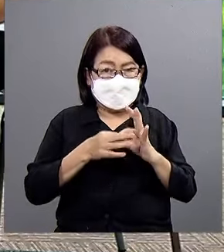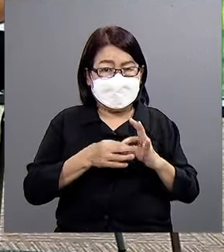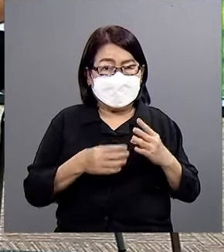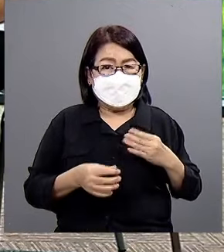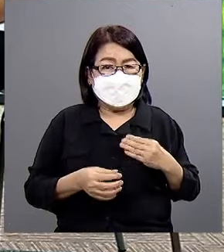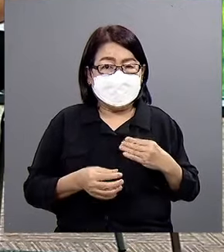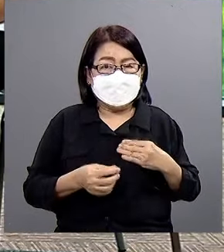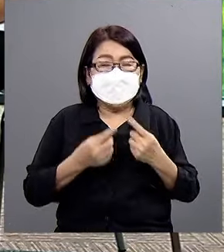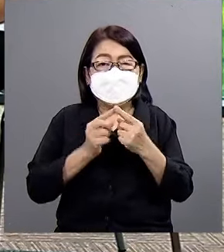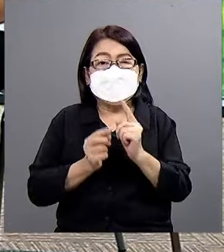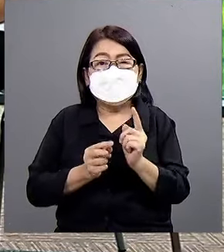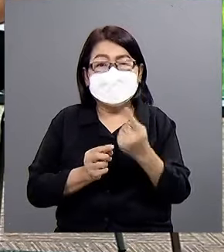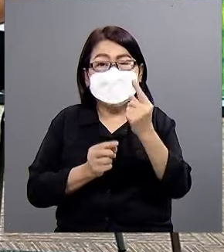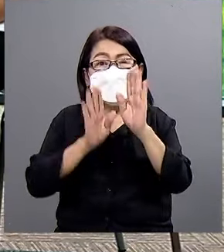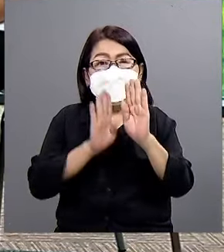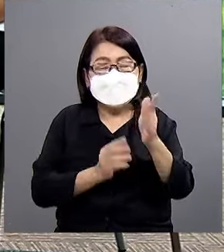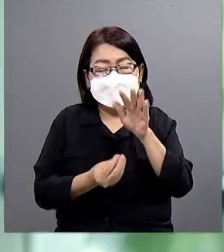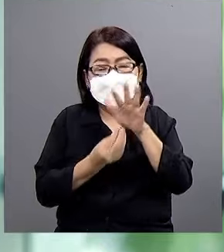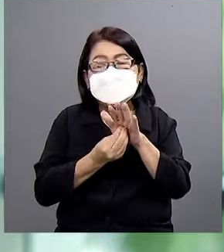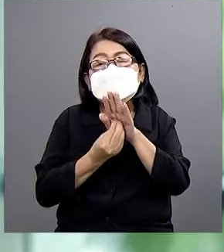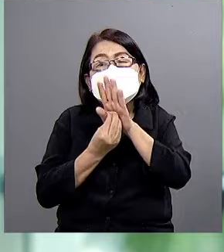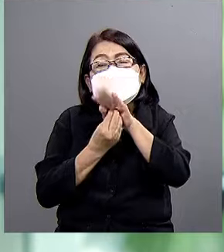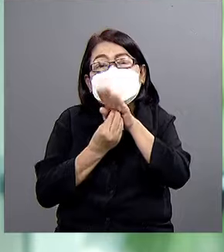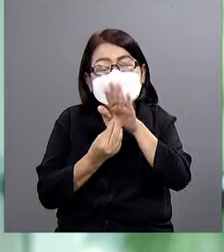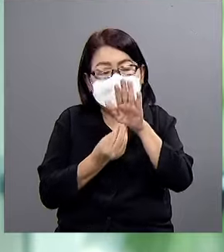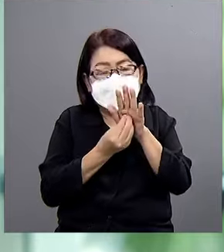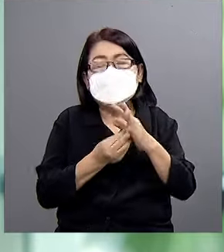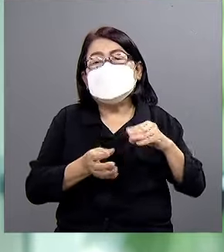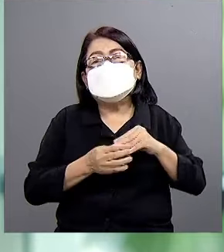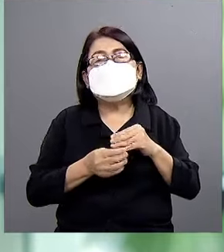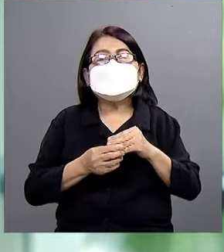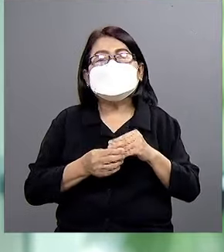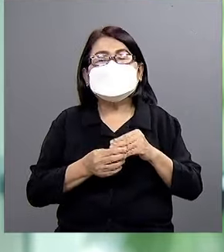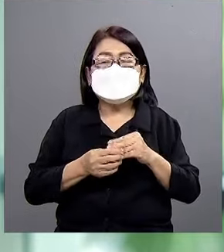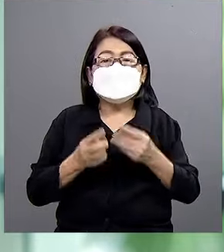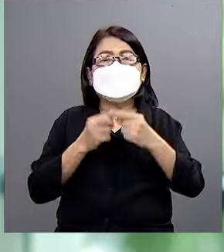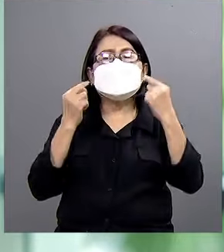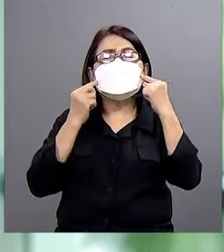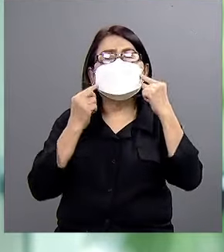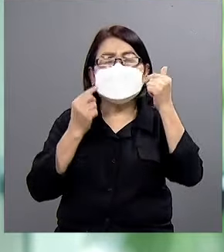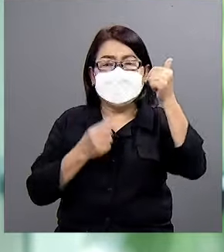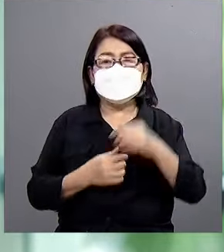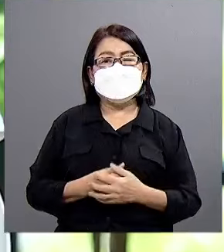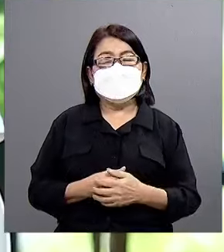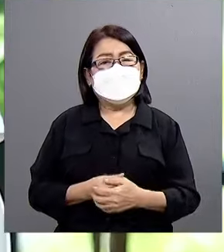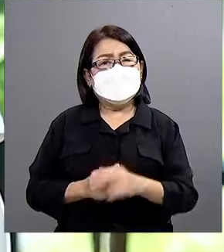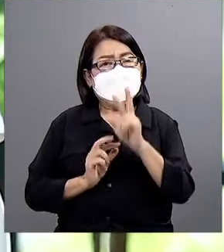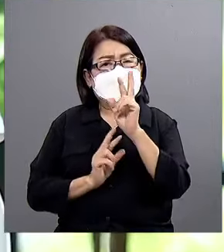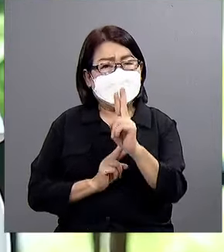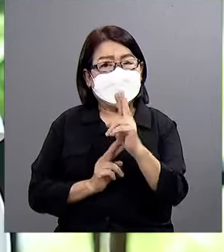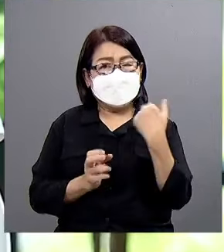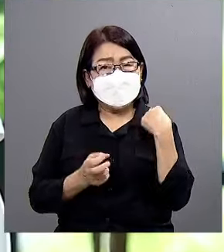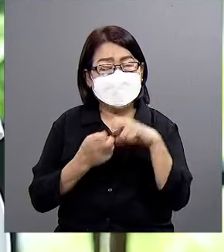ใต้ลิ้นแต่ของเราเนี่ยแถวกระพุ้งแก้มเนี่ยครับความหอมก็จะดีกว่านะครับ ในเรื่องของข้อควรระวังในการใช้ยาหอมมีไหมคะ ส